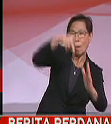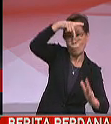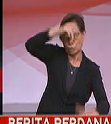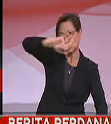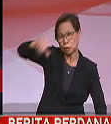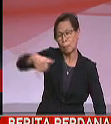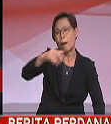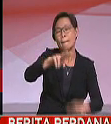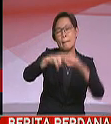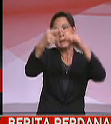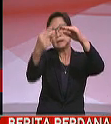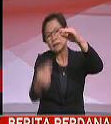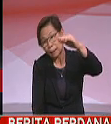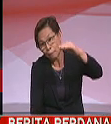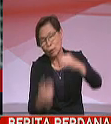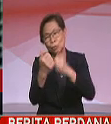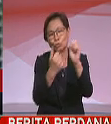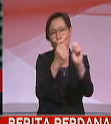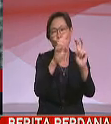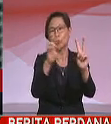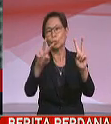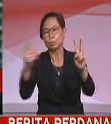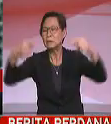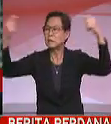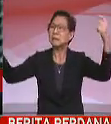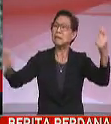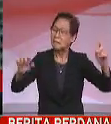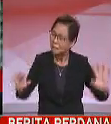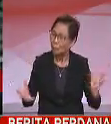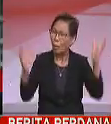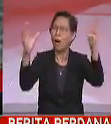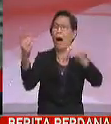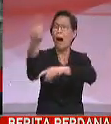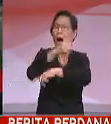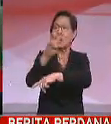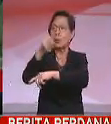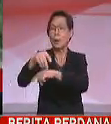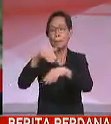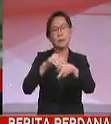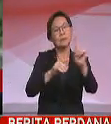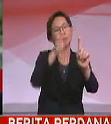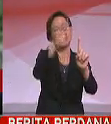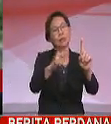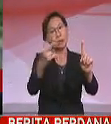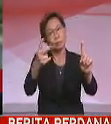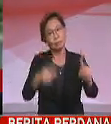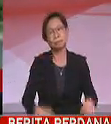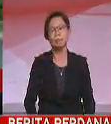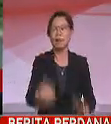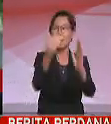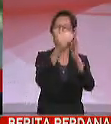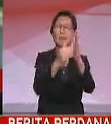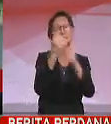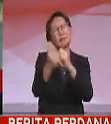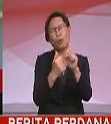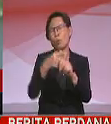Putrajaya Base Jam 2021 sempena sambutan Hari Wilayah Persekutuan 1 Februari ini. Ia merupakan acara